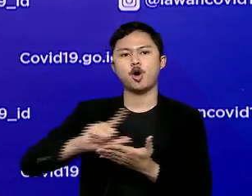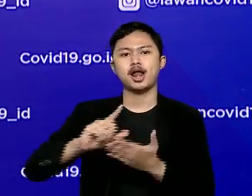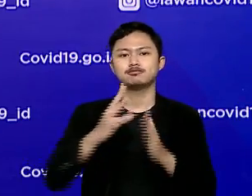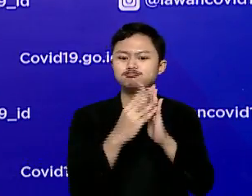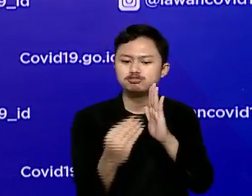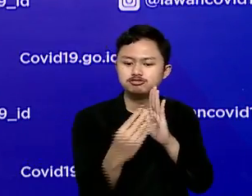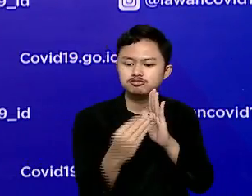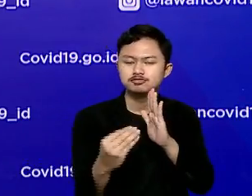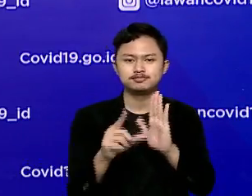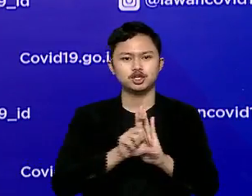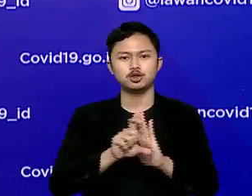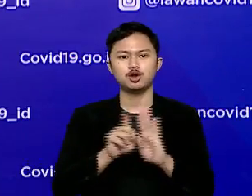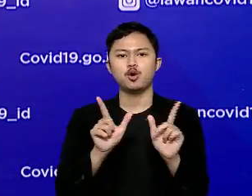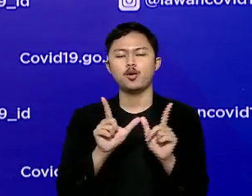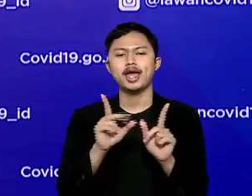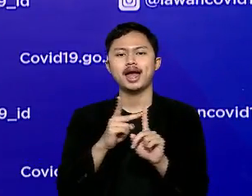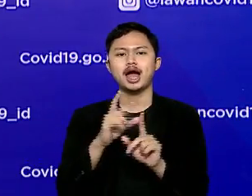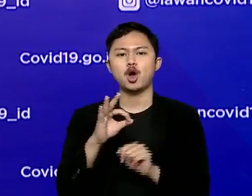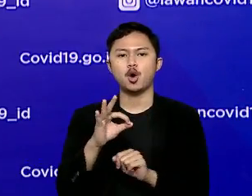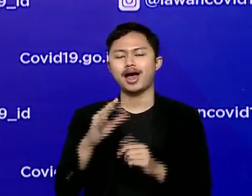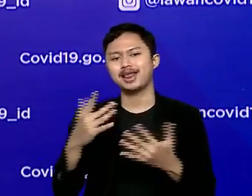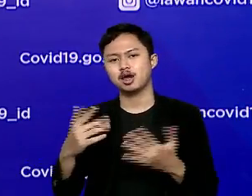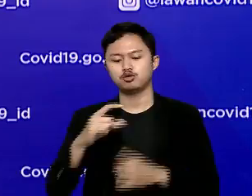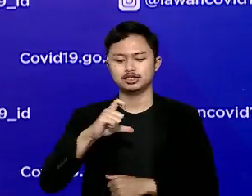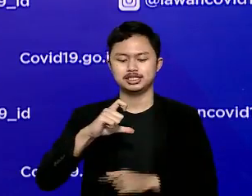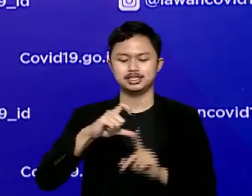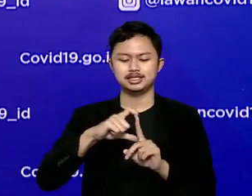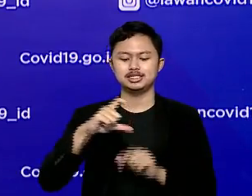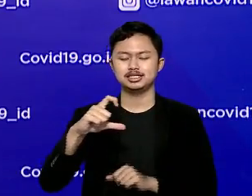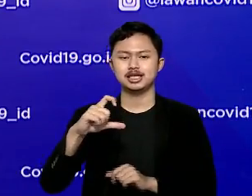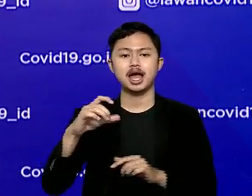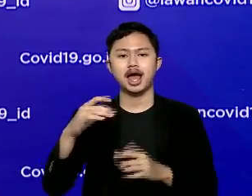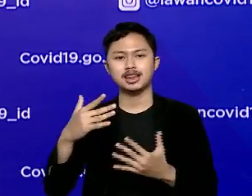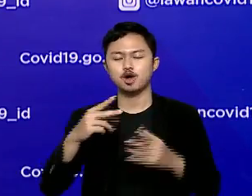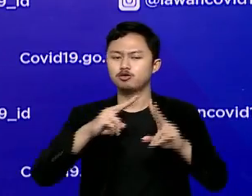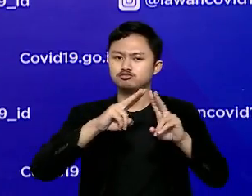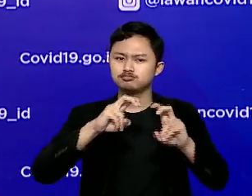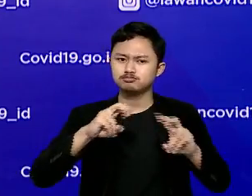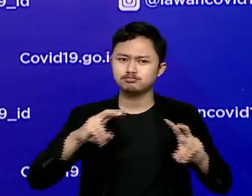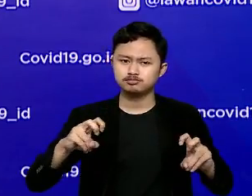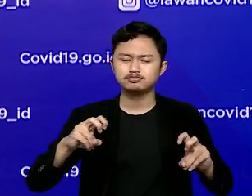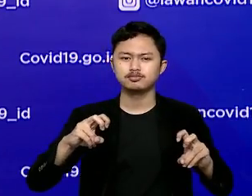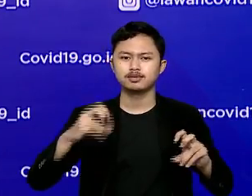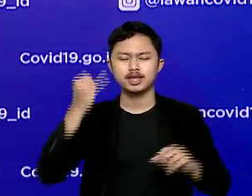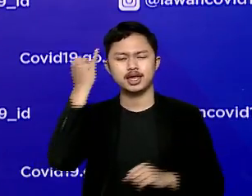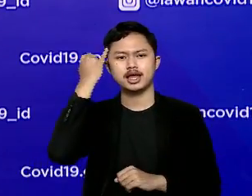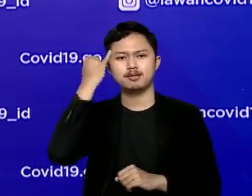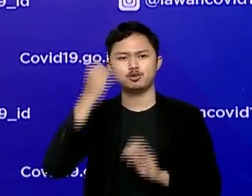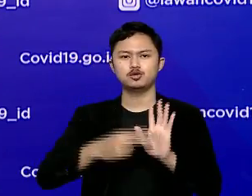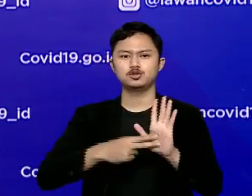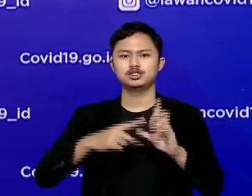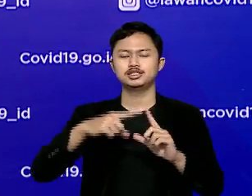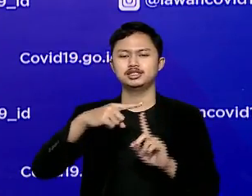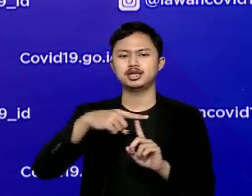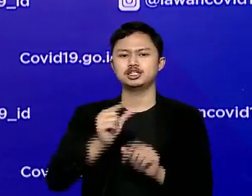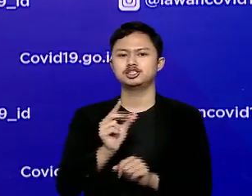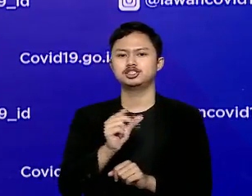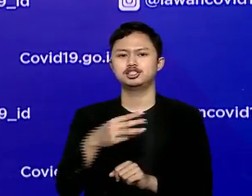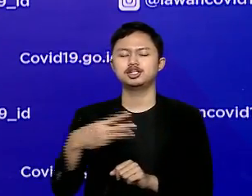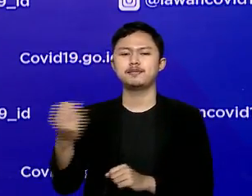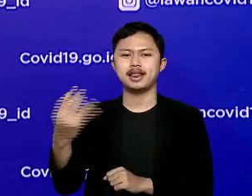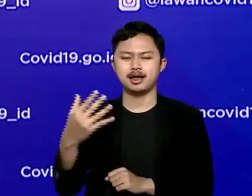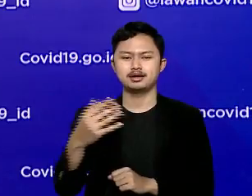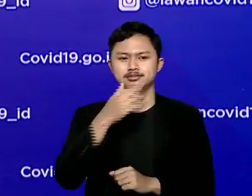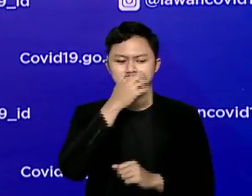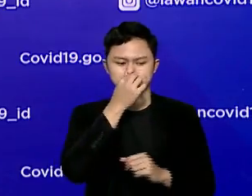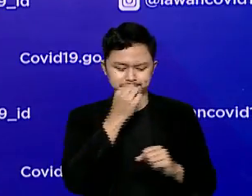sumber seperti WHO, CDC, dan penerbit ilmiah Nature menyebutkan karakteristik varian ini